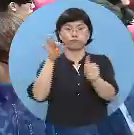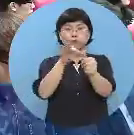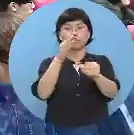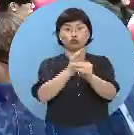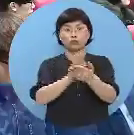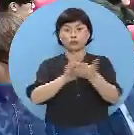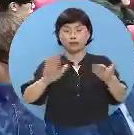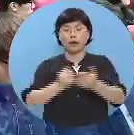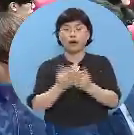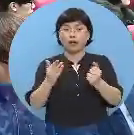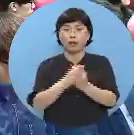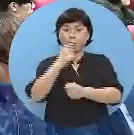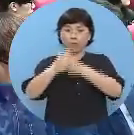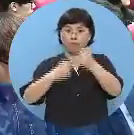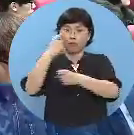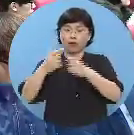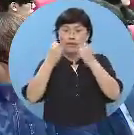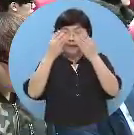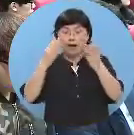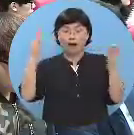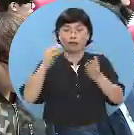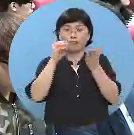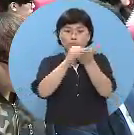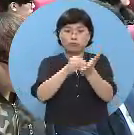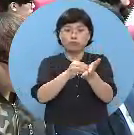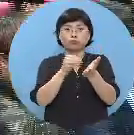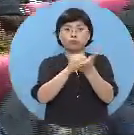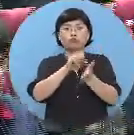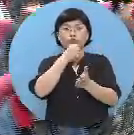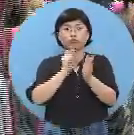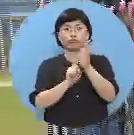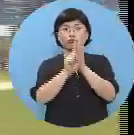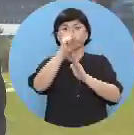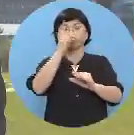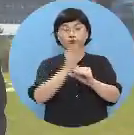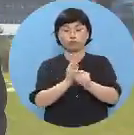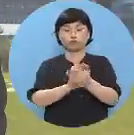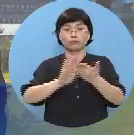이러한 이유로 매년 신입생 등록률이 높아지고 있습니다.